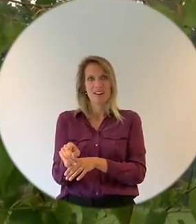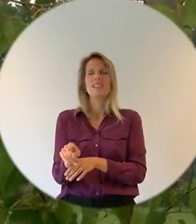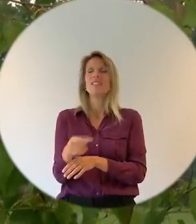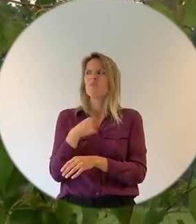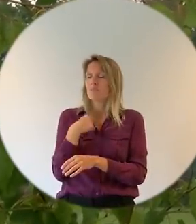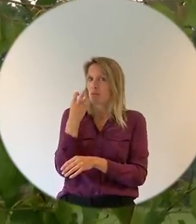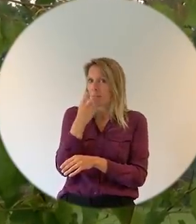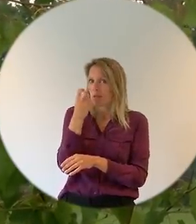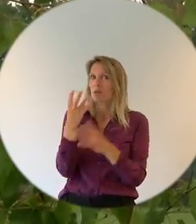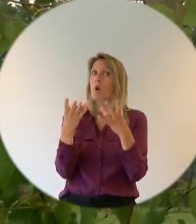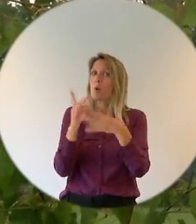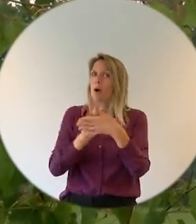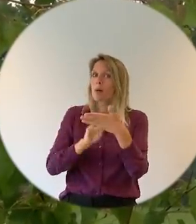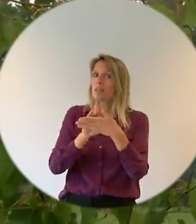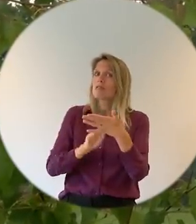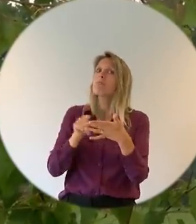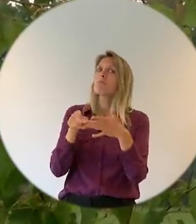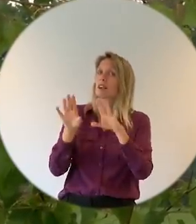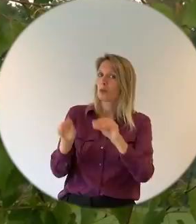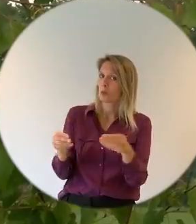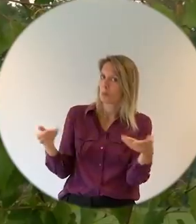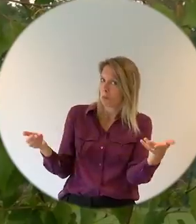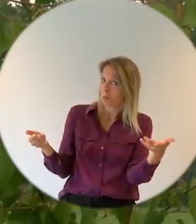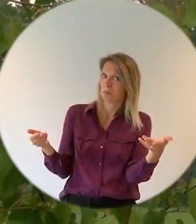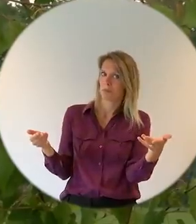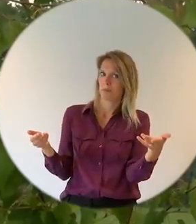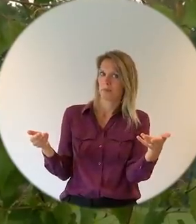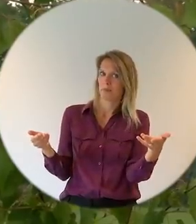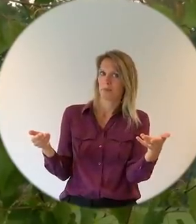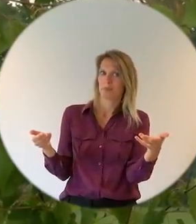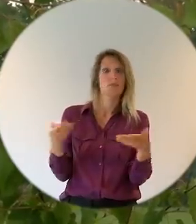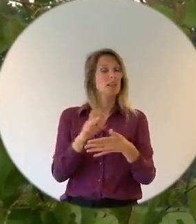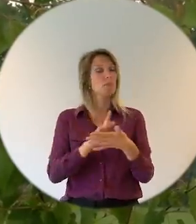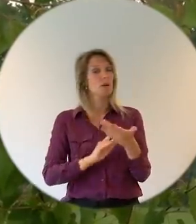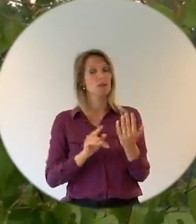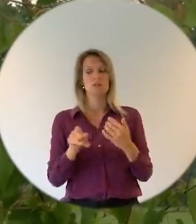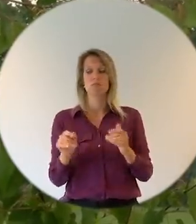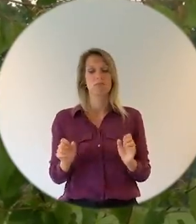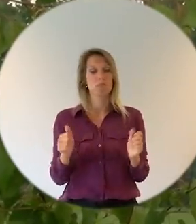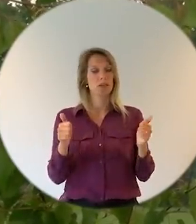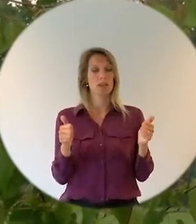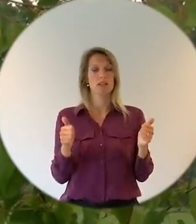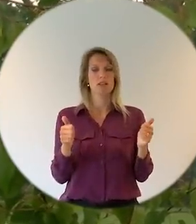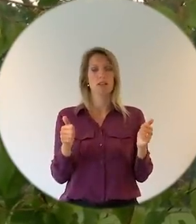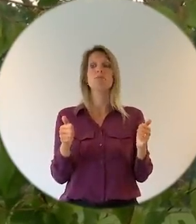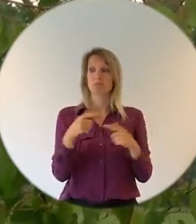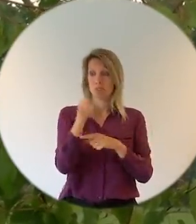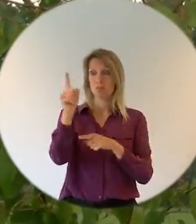hier uitredt. En Paulus begint je moet de wet